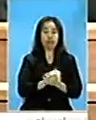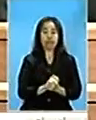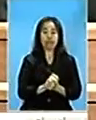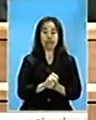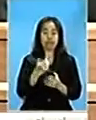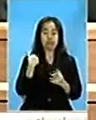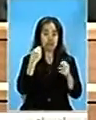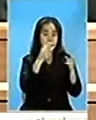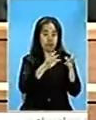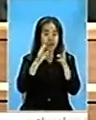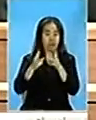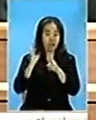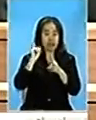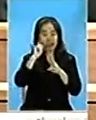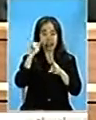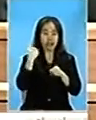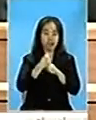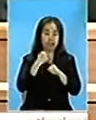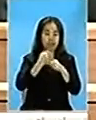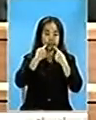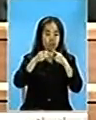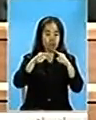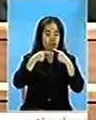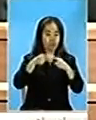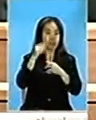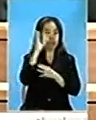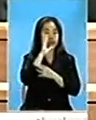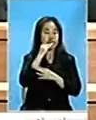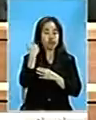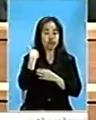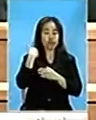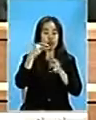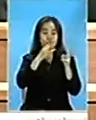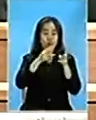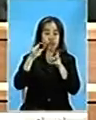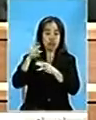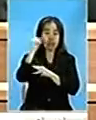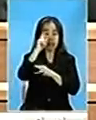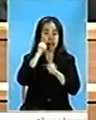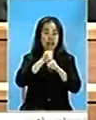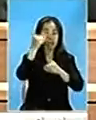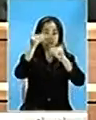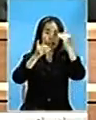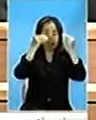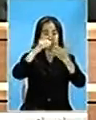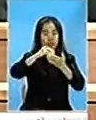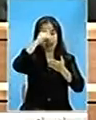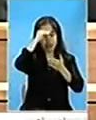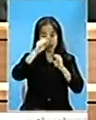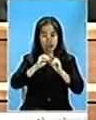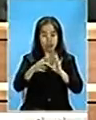ไม่มีวิธีการอื่นครับที่จะตอบโจทย์นี้มีวิธีการเดียวเท่านั้นก็คือการใช้การศึกษาเพื่อสร้